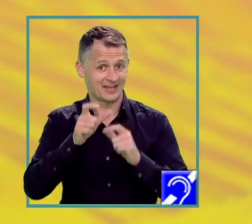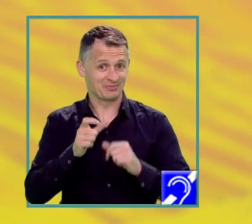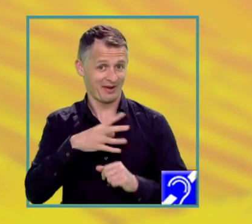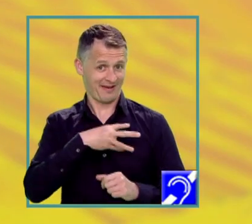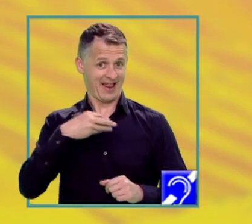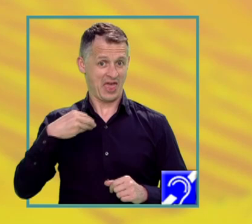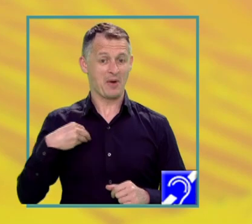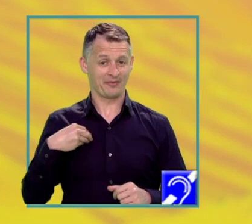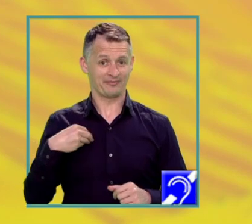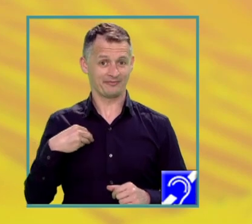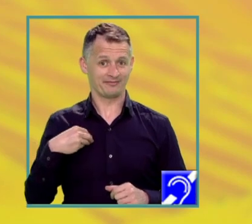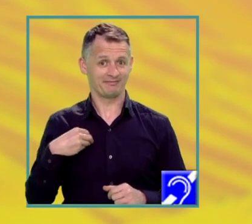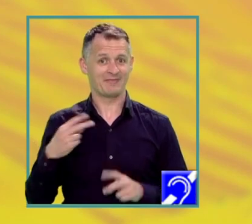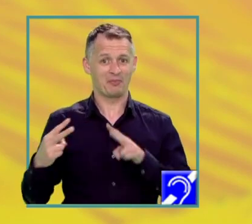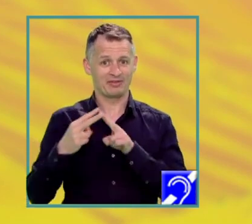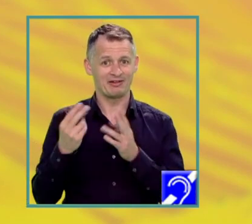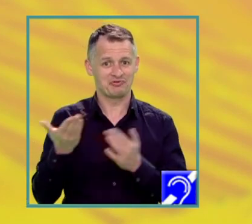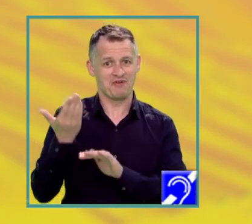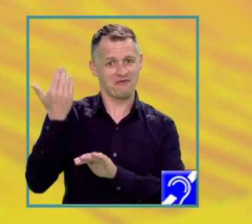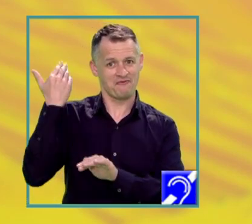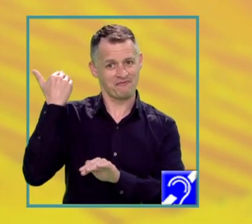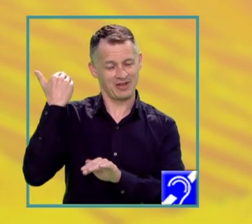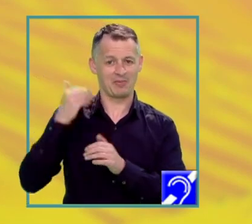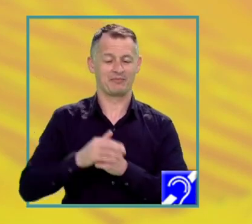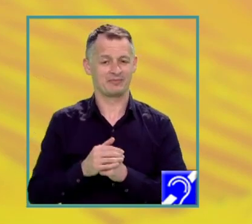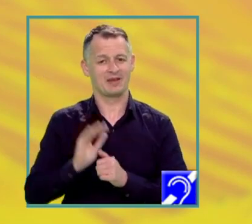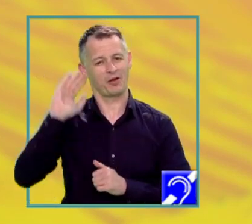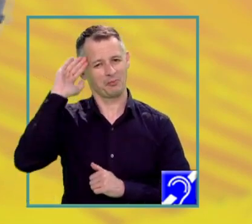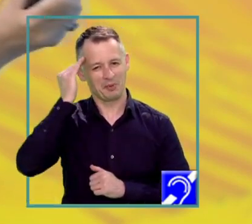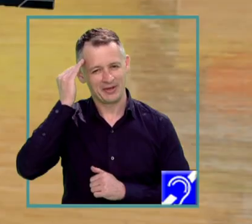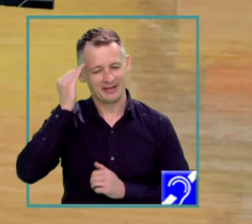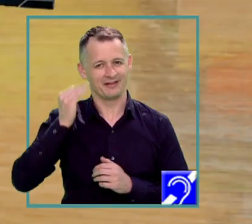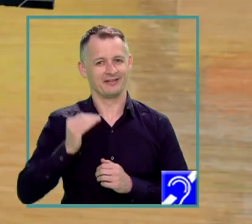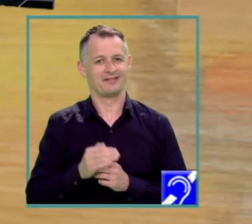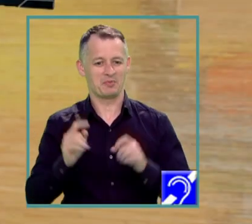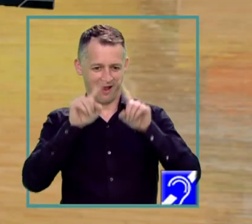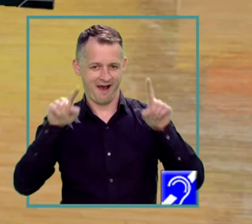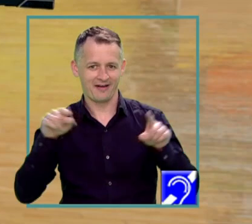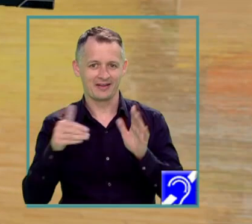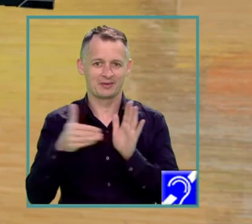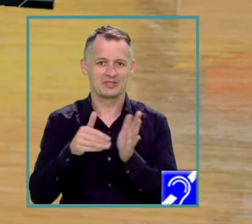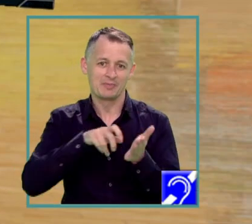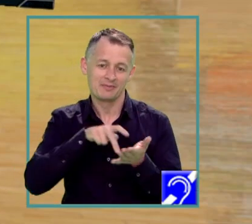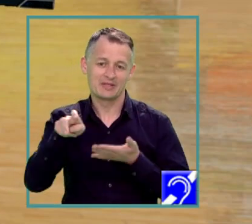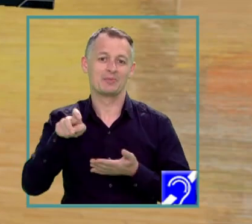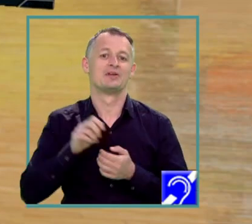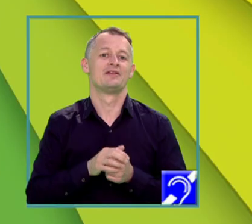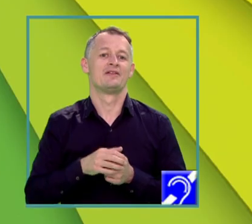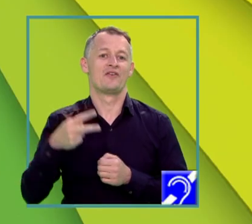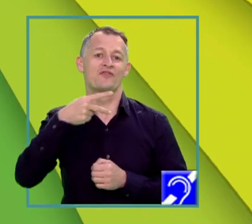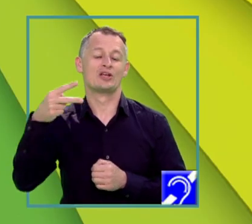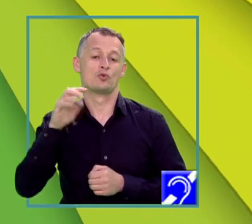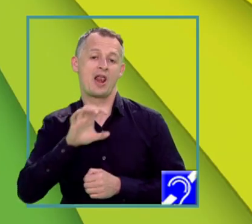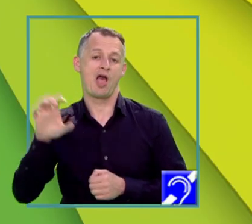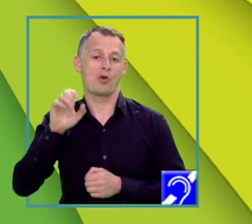noi am întâlnită acum ceva vreme ne aducem aminte că privirea noastră pe harta trebuie să meargă în vestul Europei și acolo identificăm